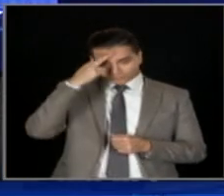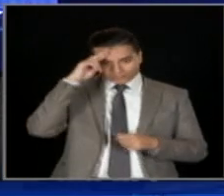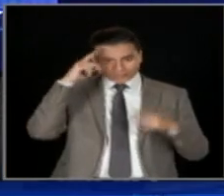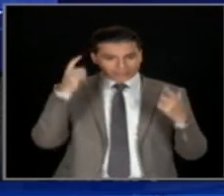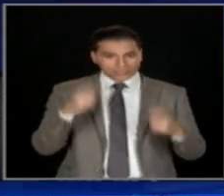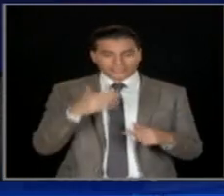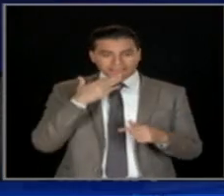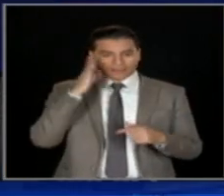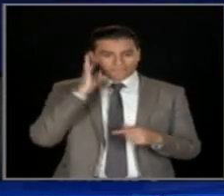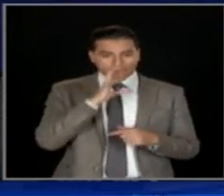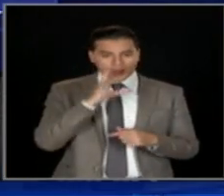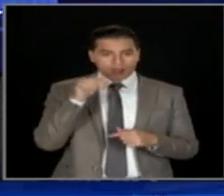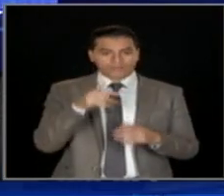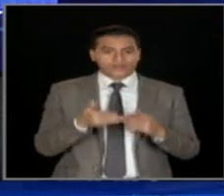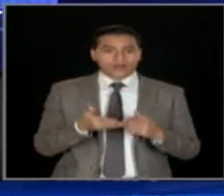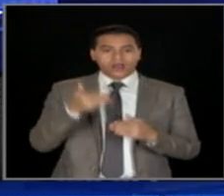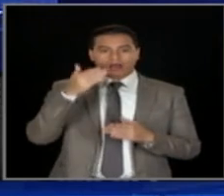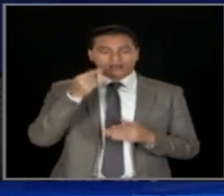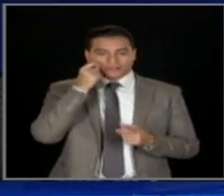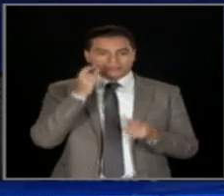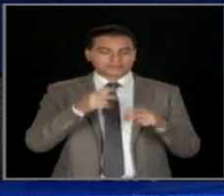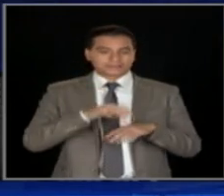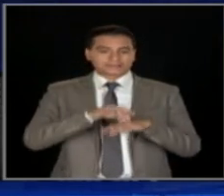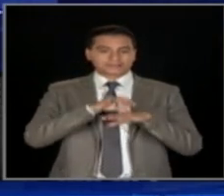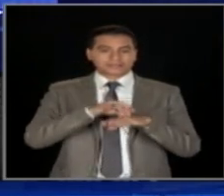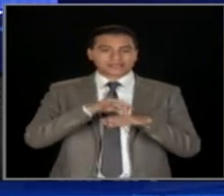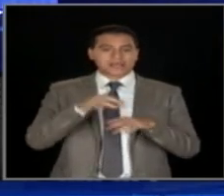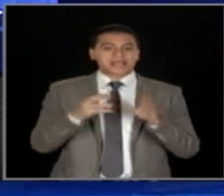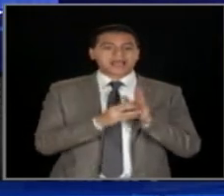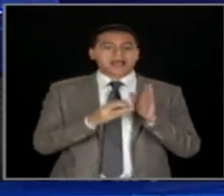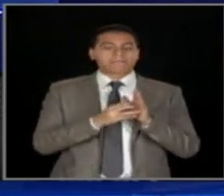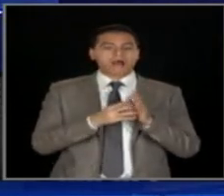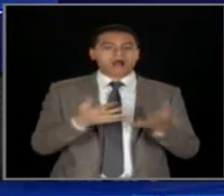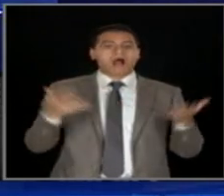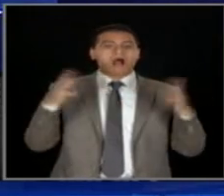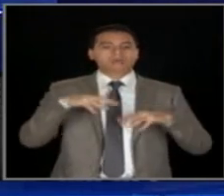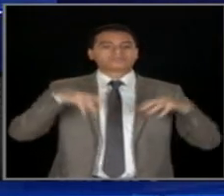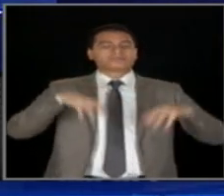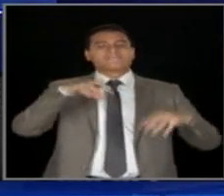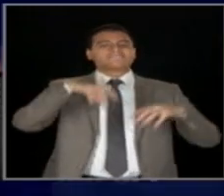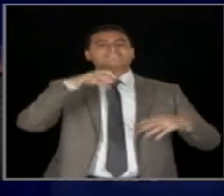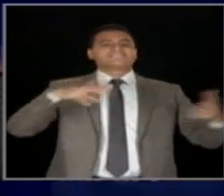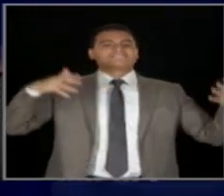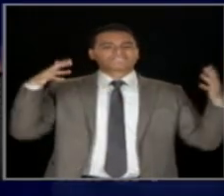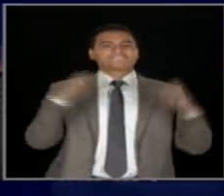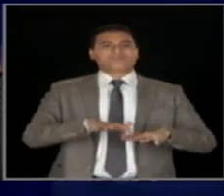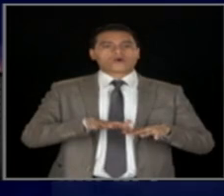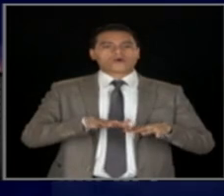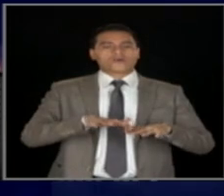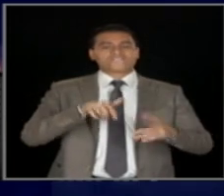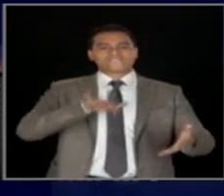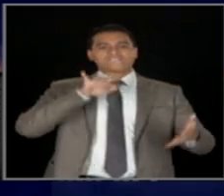ما هي الدوله الاسيويه التي يوجد بها أكبر عدد من الجامعات